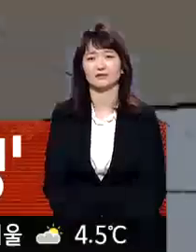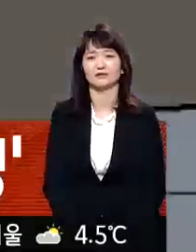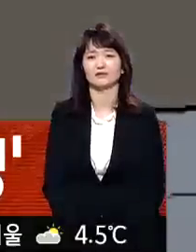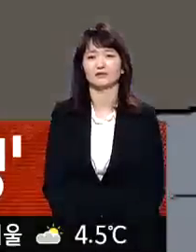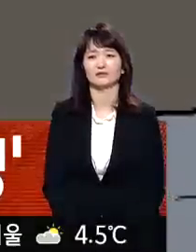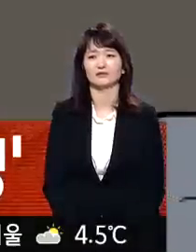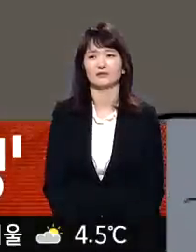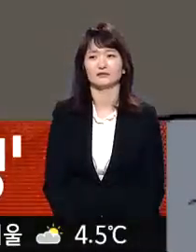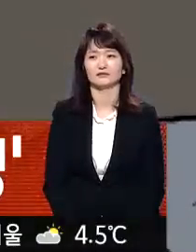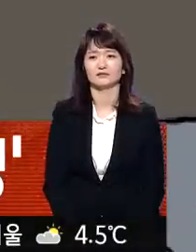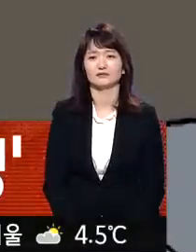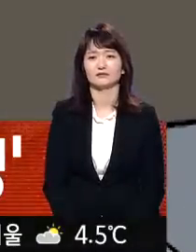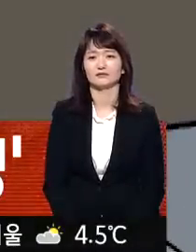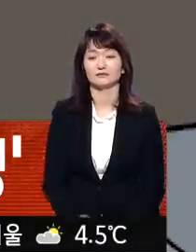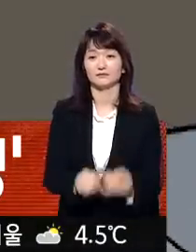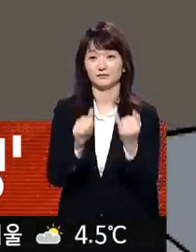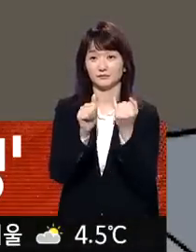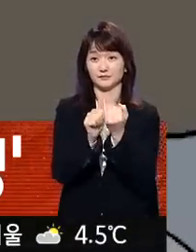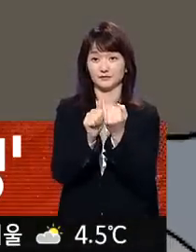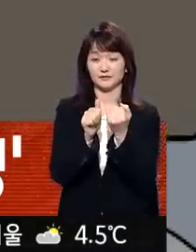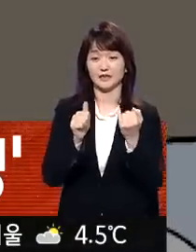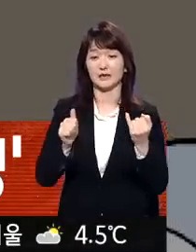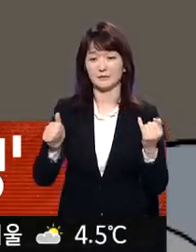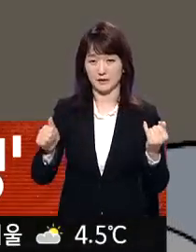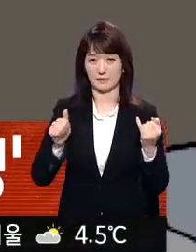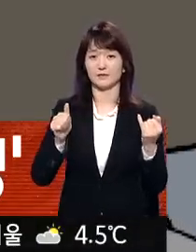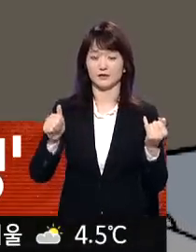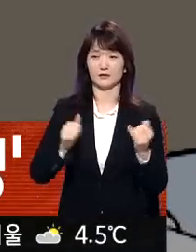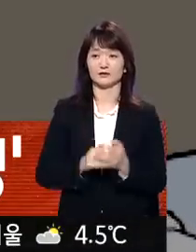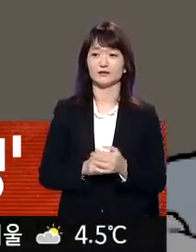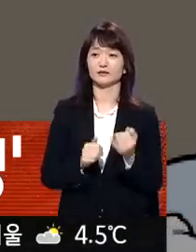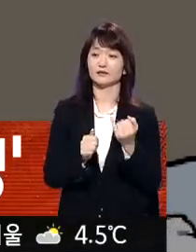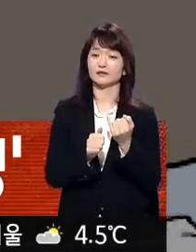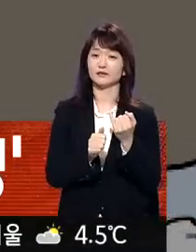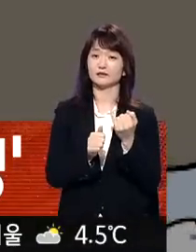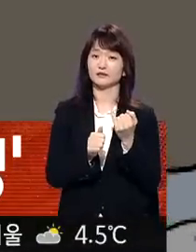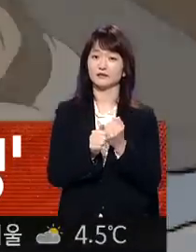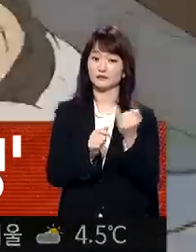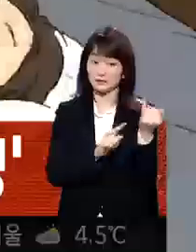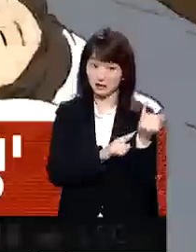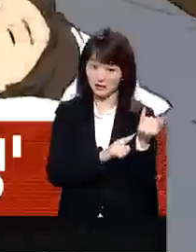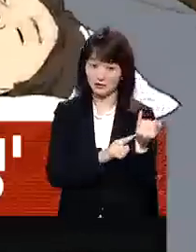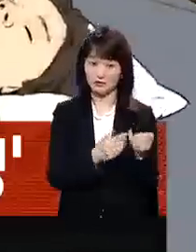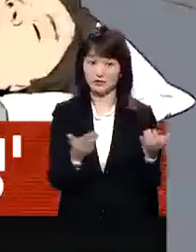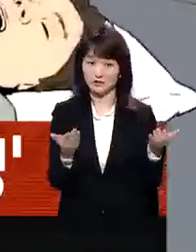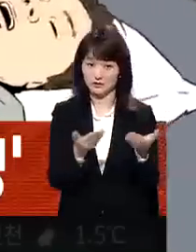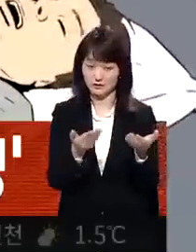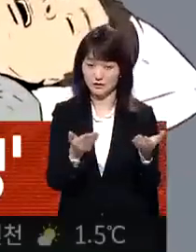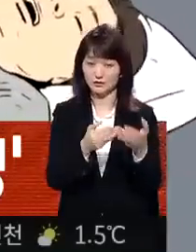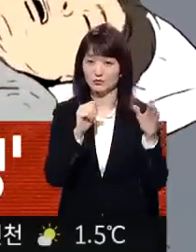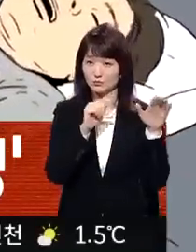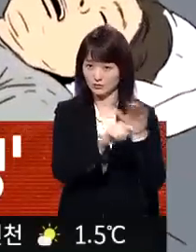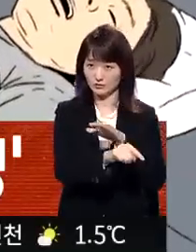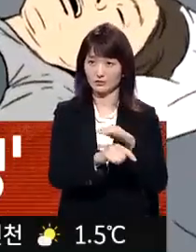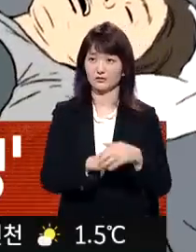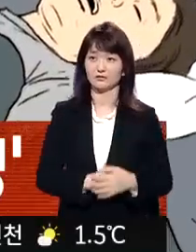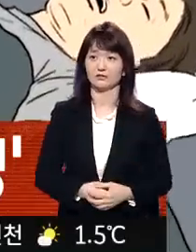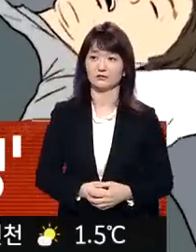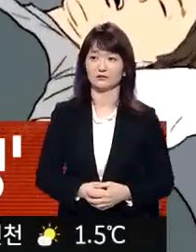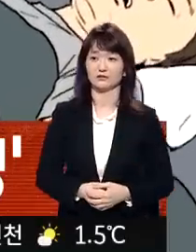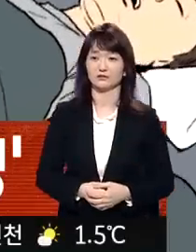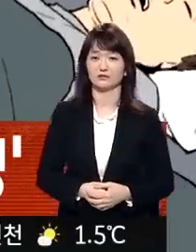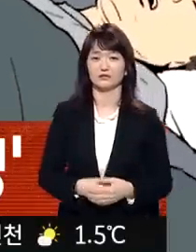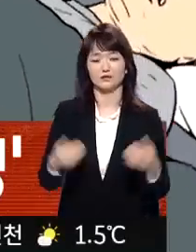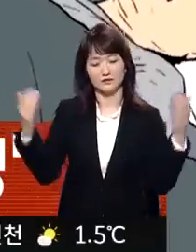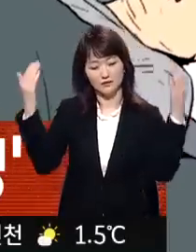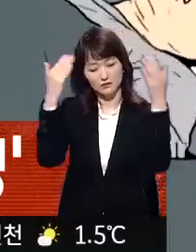있습니다. 왜냐하면 이 부부가 이제 맞벌이를 하지 않습니까? 그러니까 여성분도 나가서 돈을 벌고 직장을 다녀야 되는데 이거 밤마다